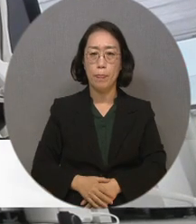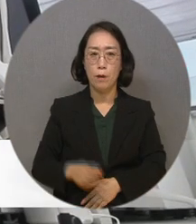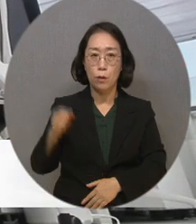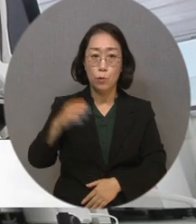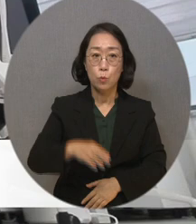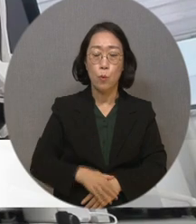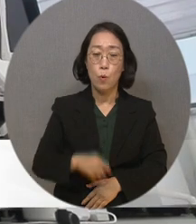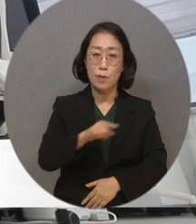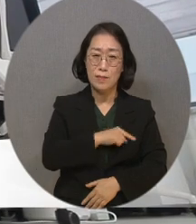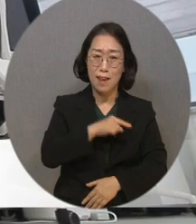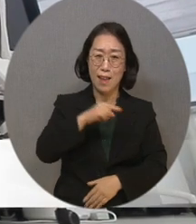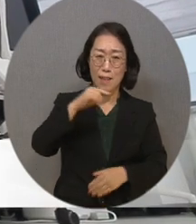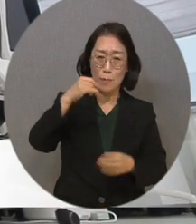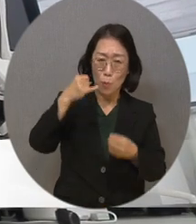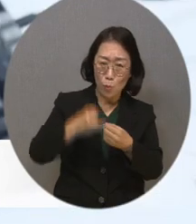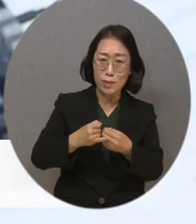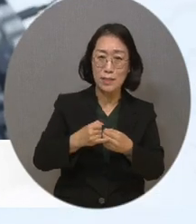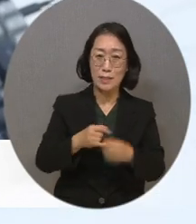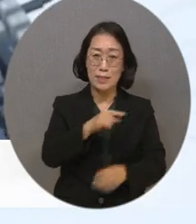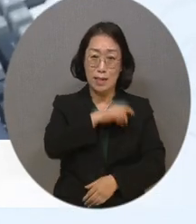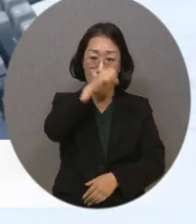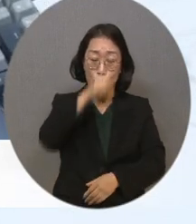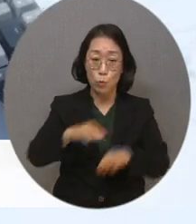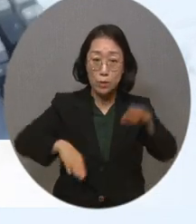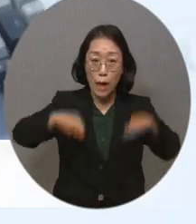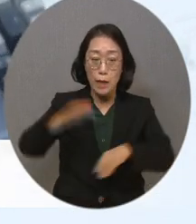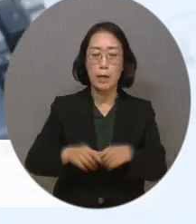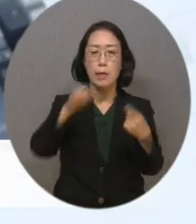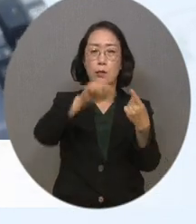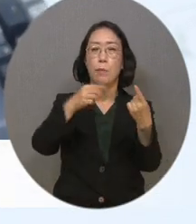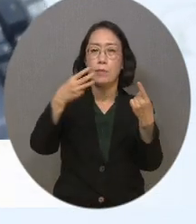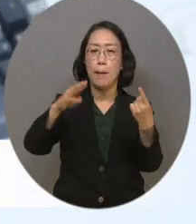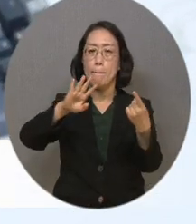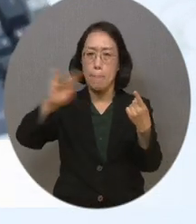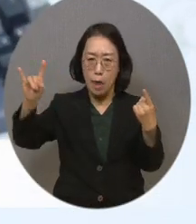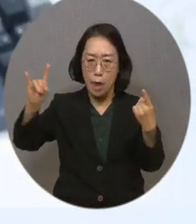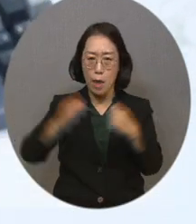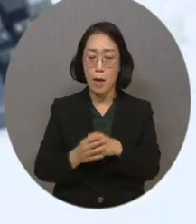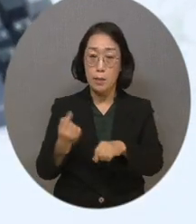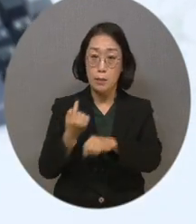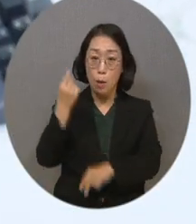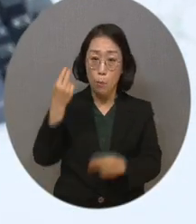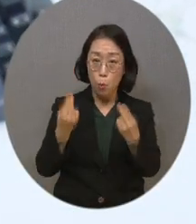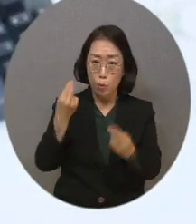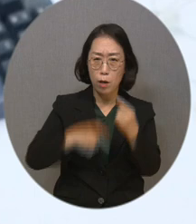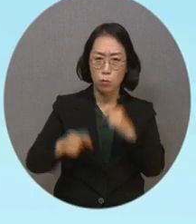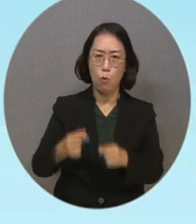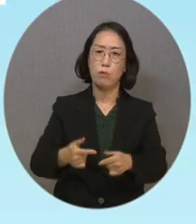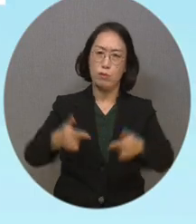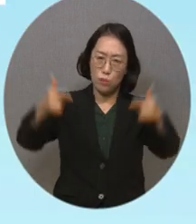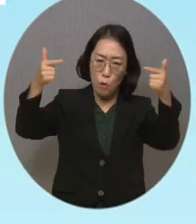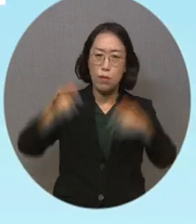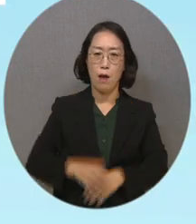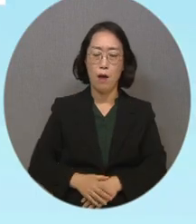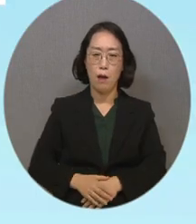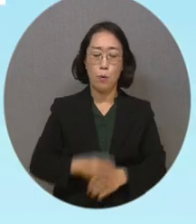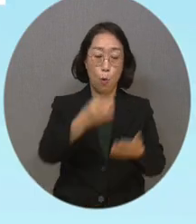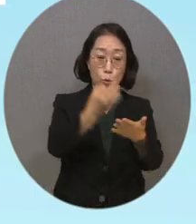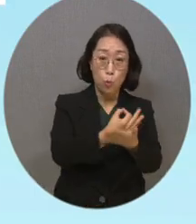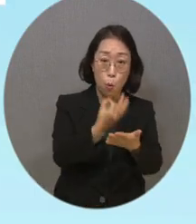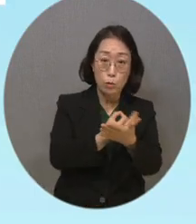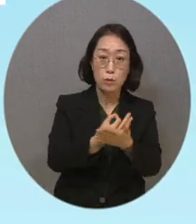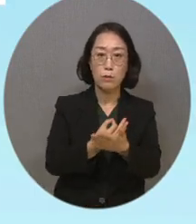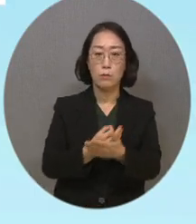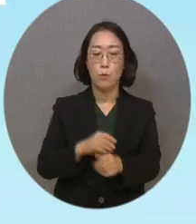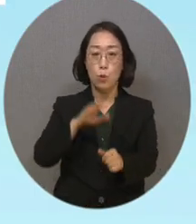최상위와 최하위 지자체 점수 격차는 1.3배로 지난 조사 1.1배에 비해 커졌습니다. 소득 및